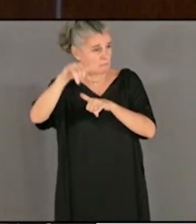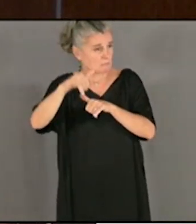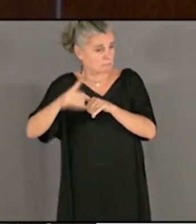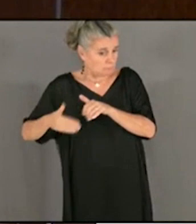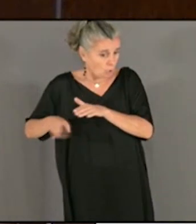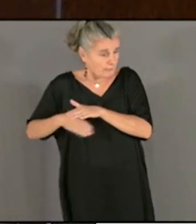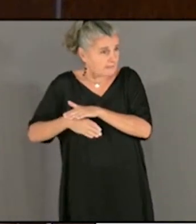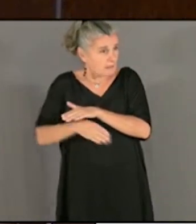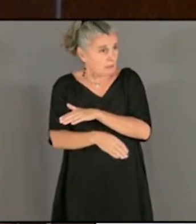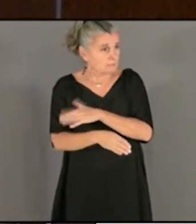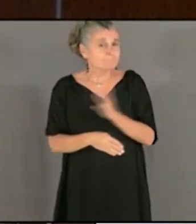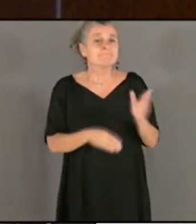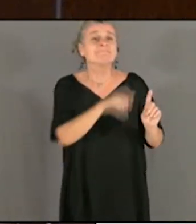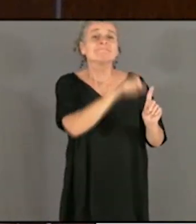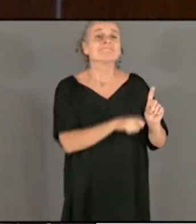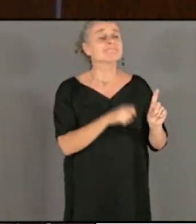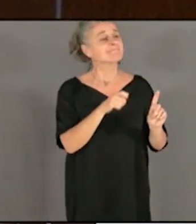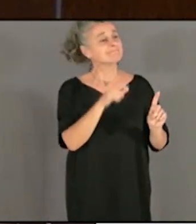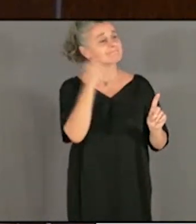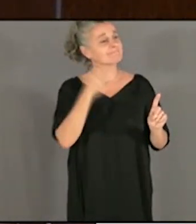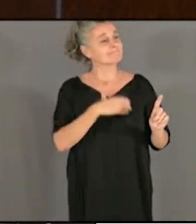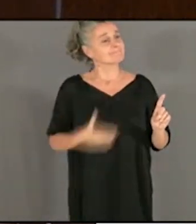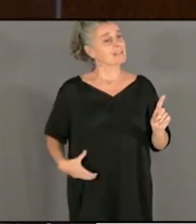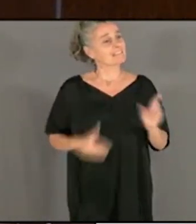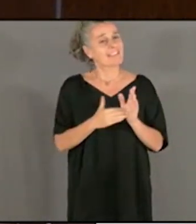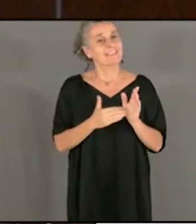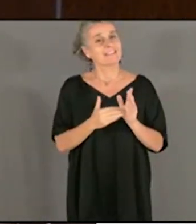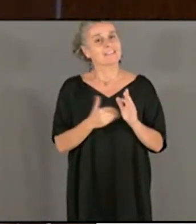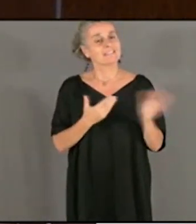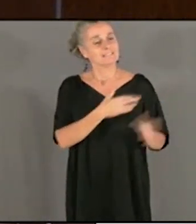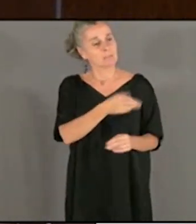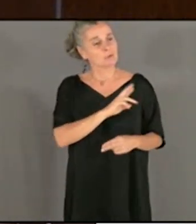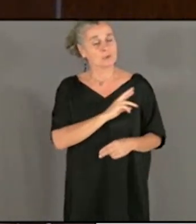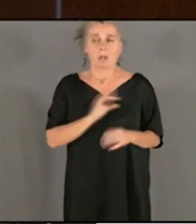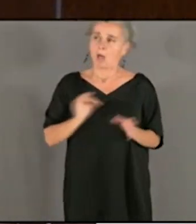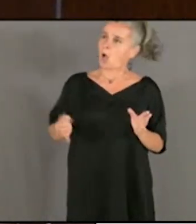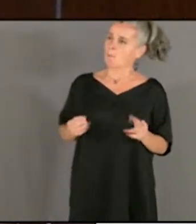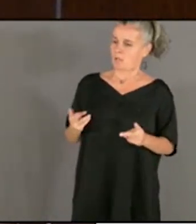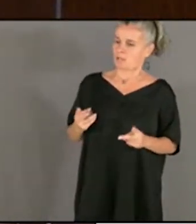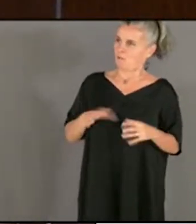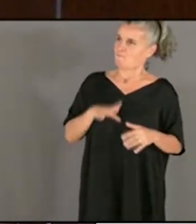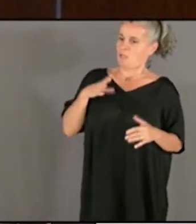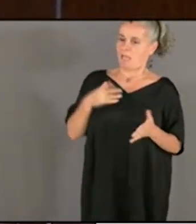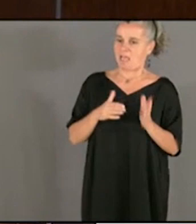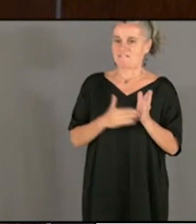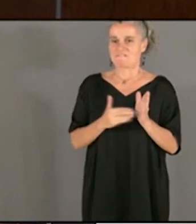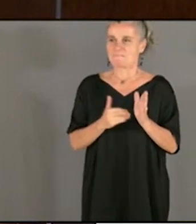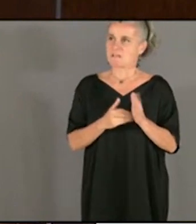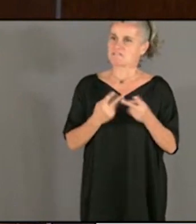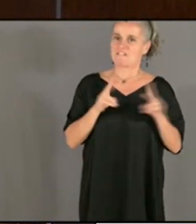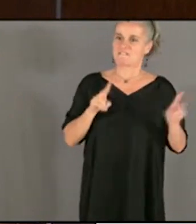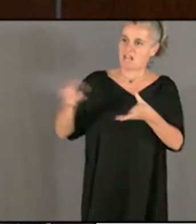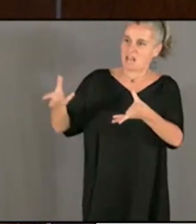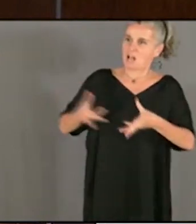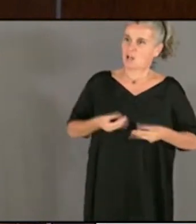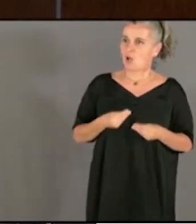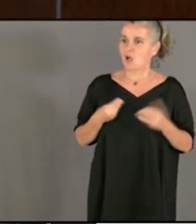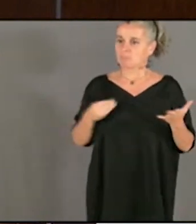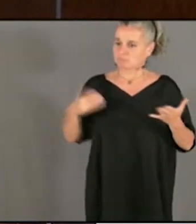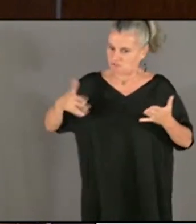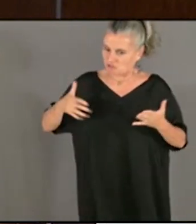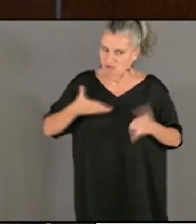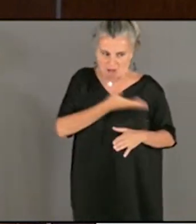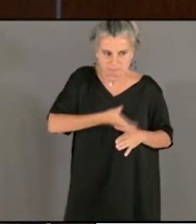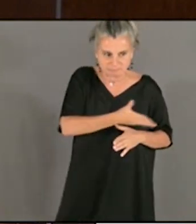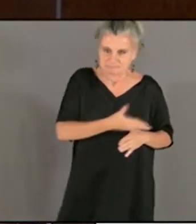m'avait répondu que c'était l'honneur de la ville que d'accueillir les étrangers et qu'il avait beaucoup travaillé avec ses amis maires